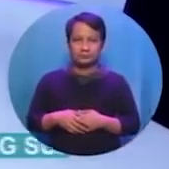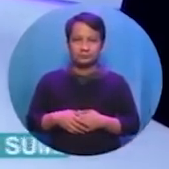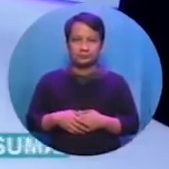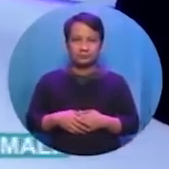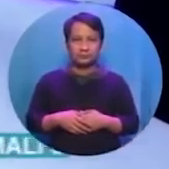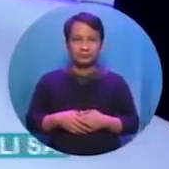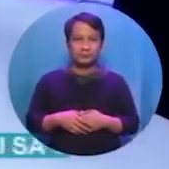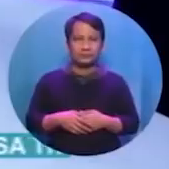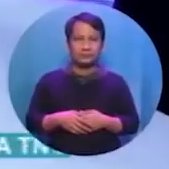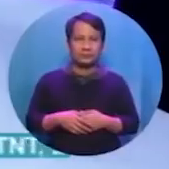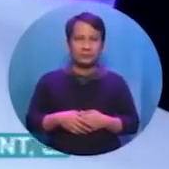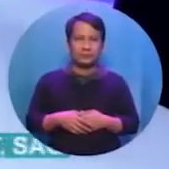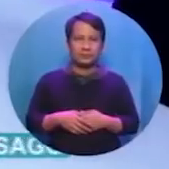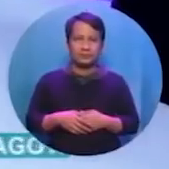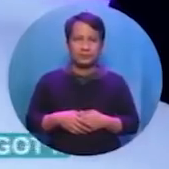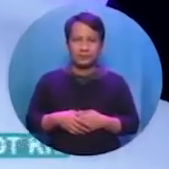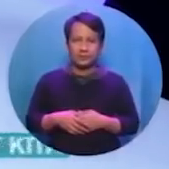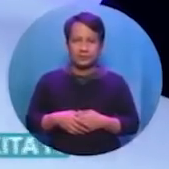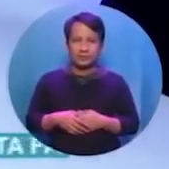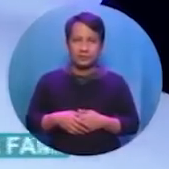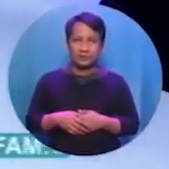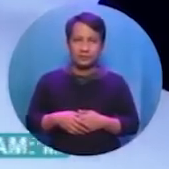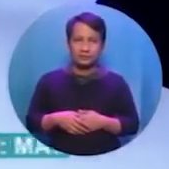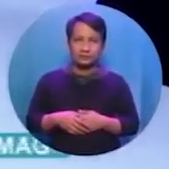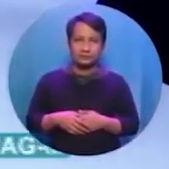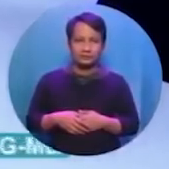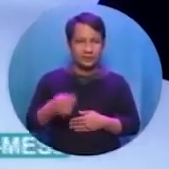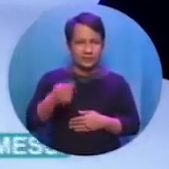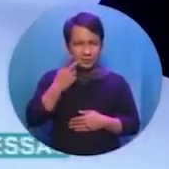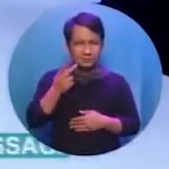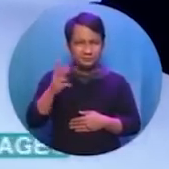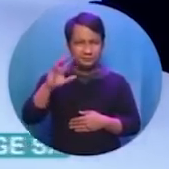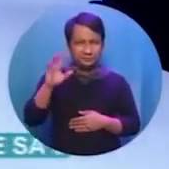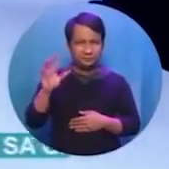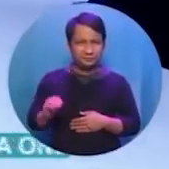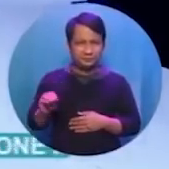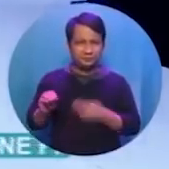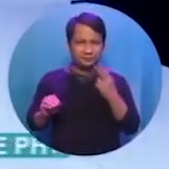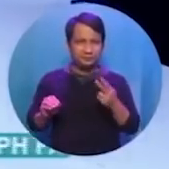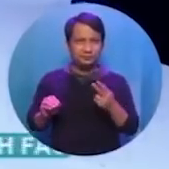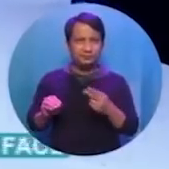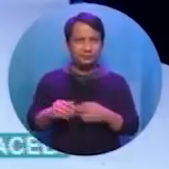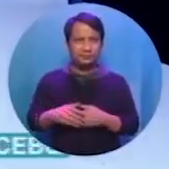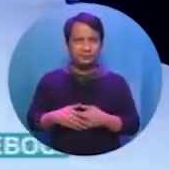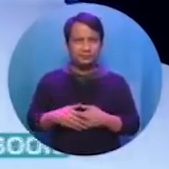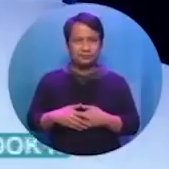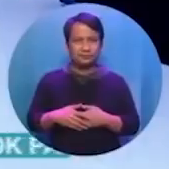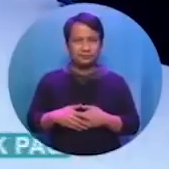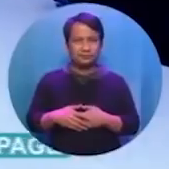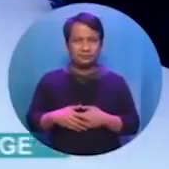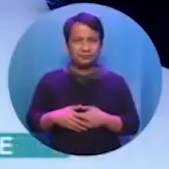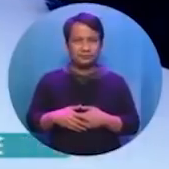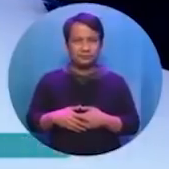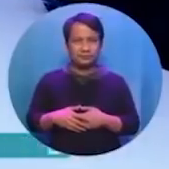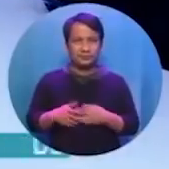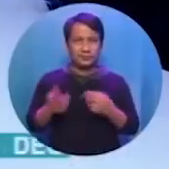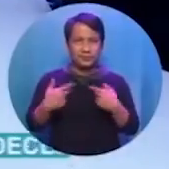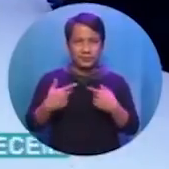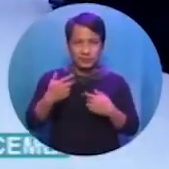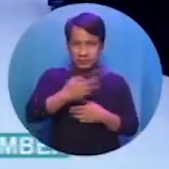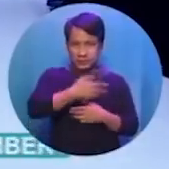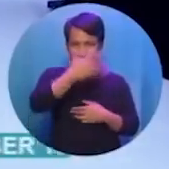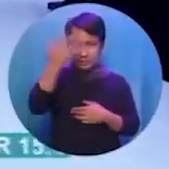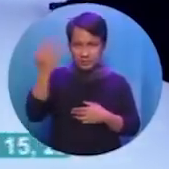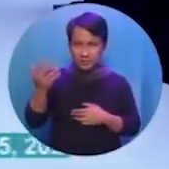mamimili. Ano bang maganda rito? Ha? Gusto ko yung medyo unique eh. Yung, oh, ito, unique na unique. Oh, sobrang meron pang rainbow.